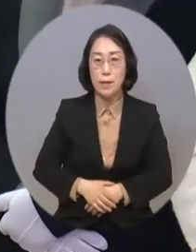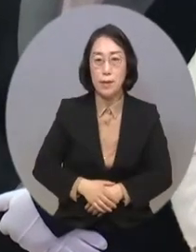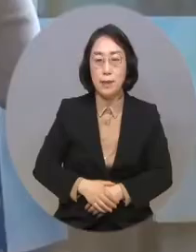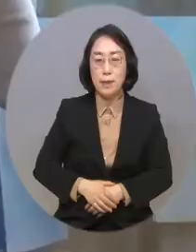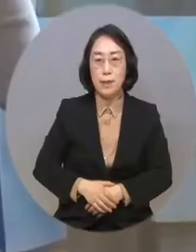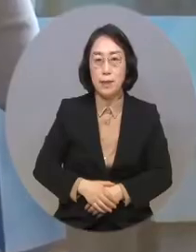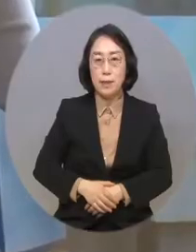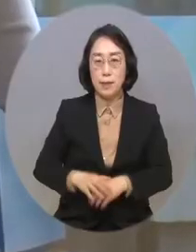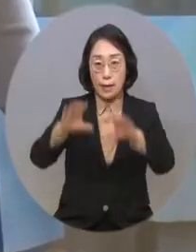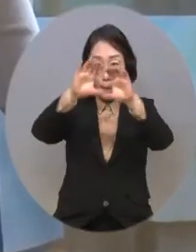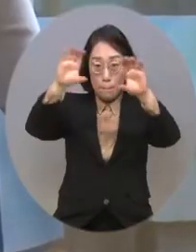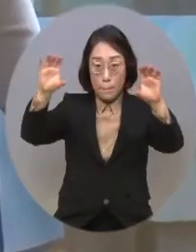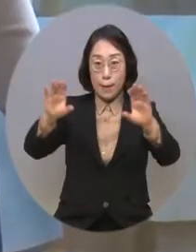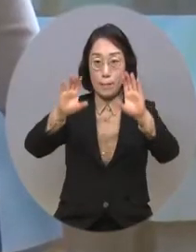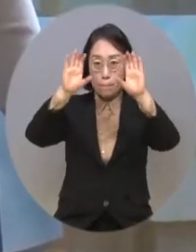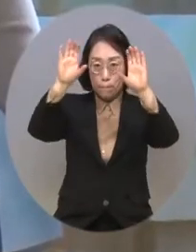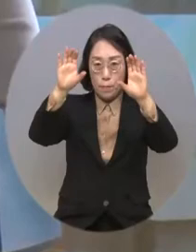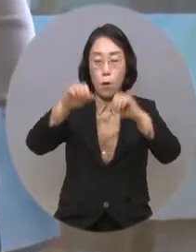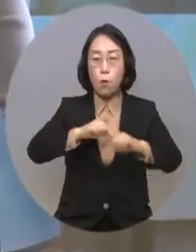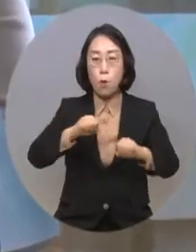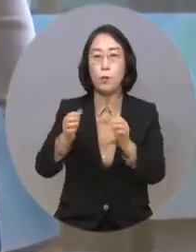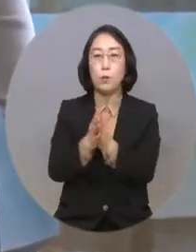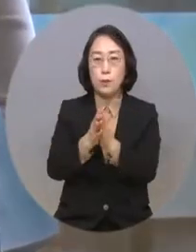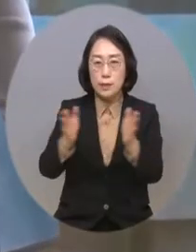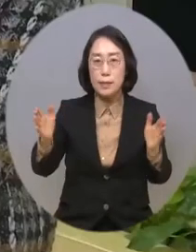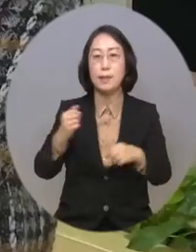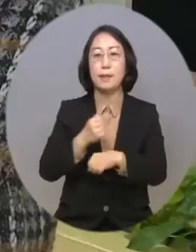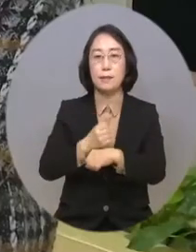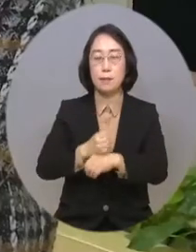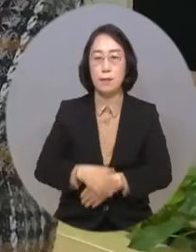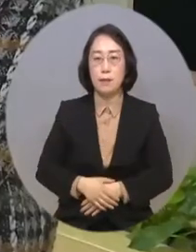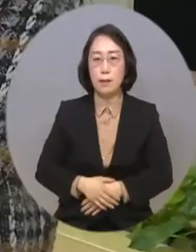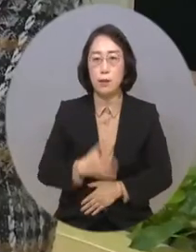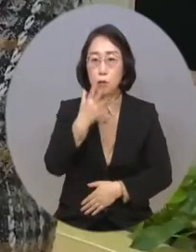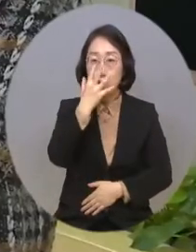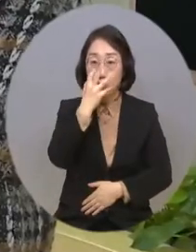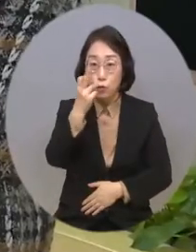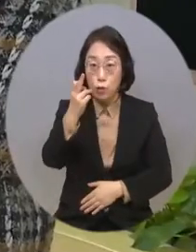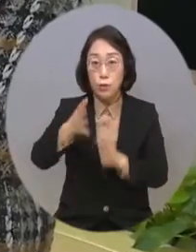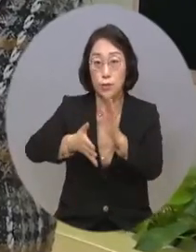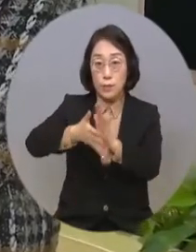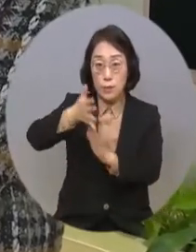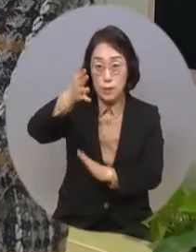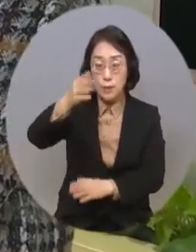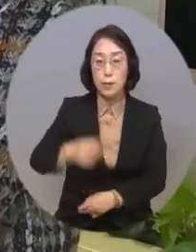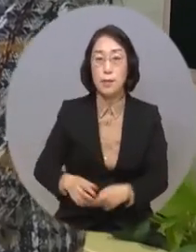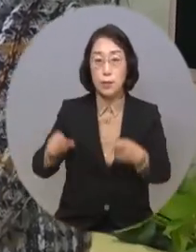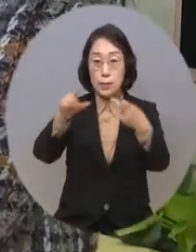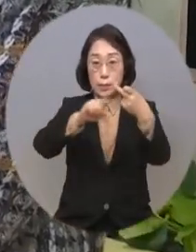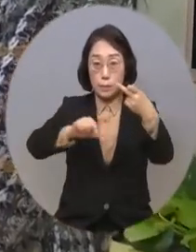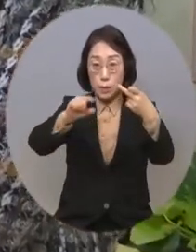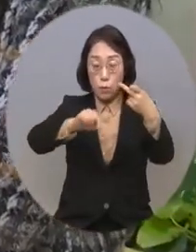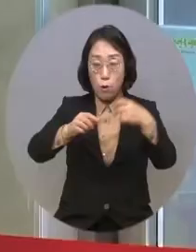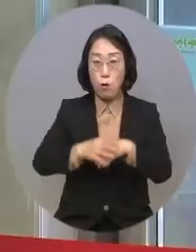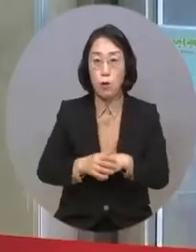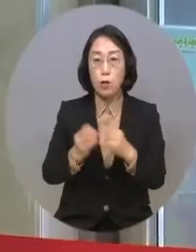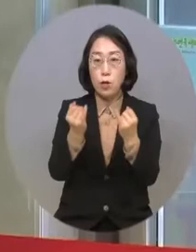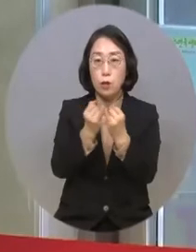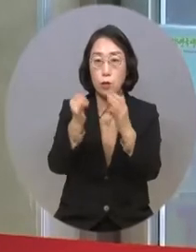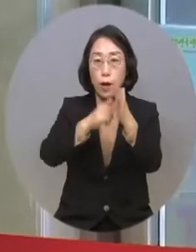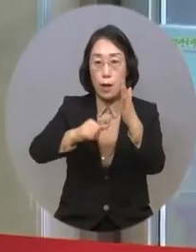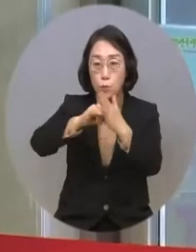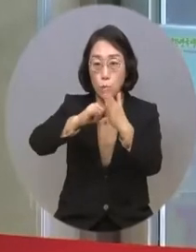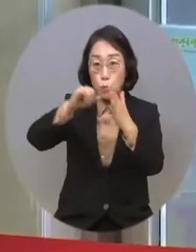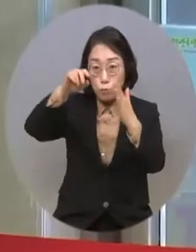갖고 본격적인 활동에 들어갔습니다. 순천시는 지난해 12월 여성 가족부로부터